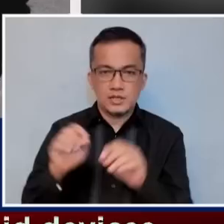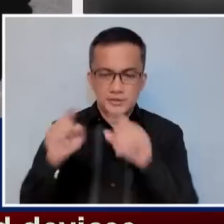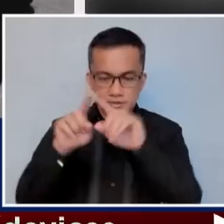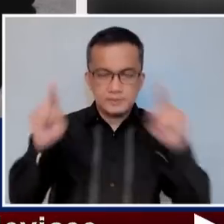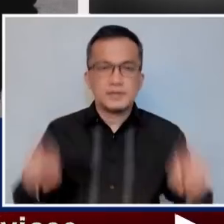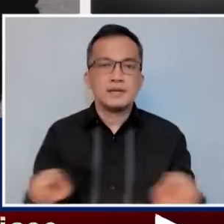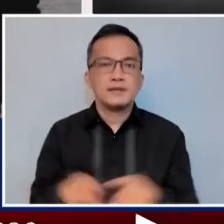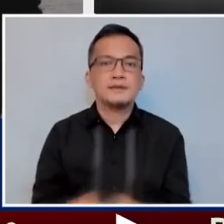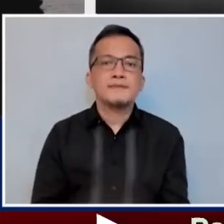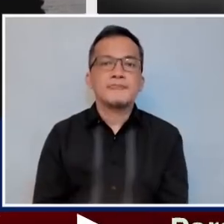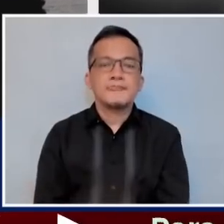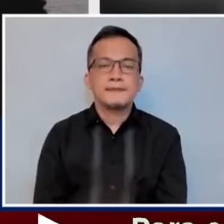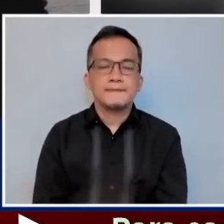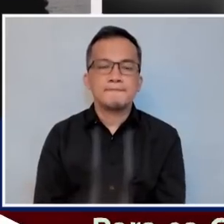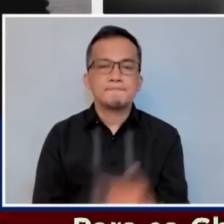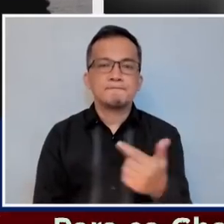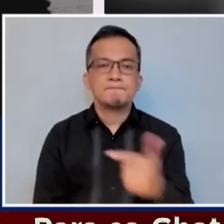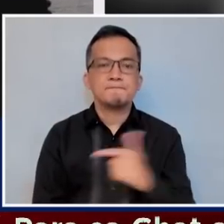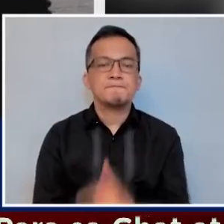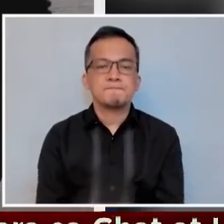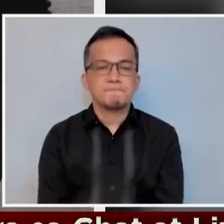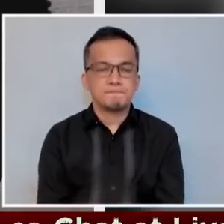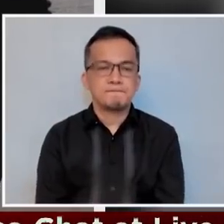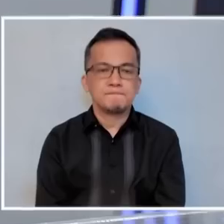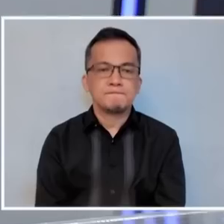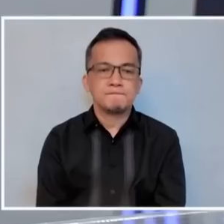Jackie Manabat, ABS-CBN News.